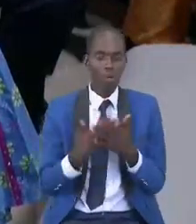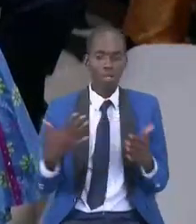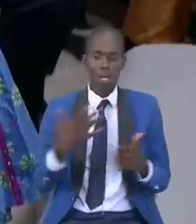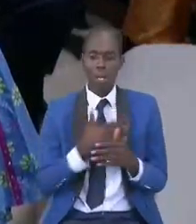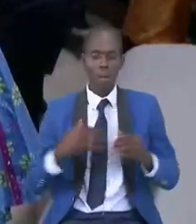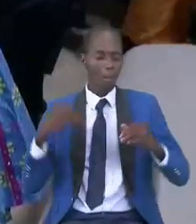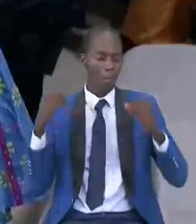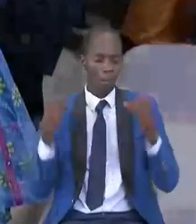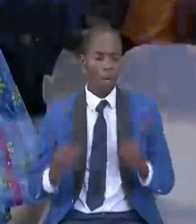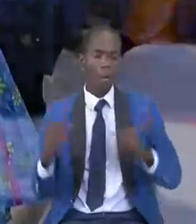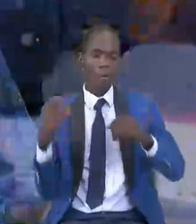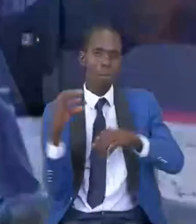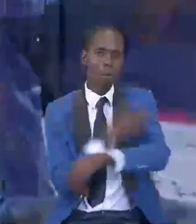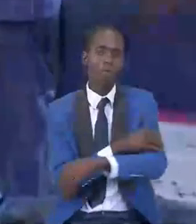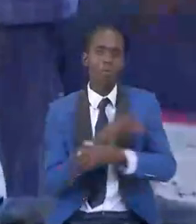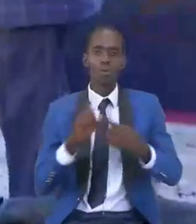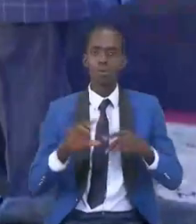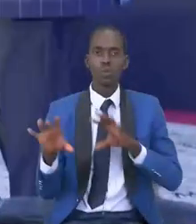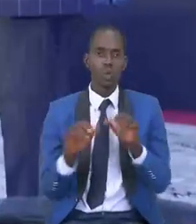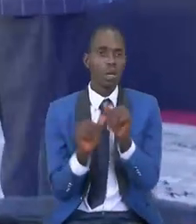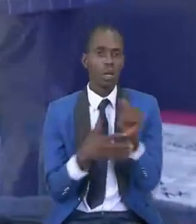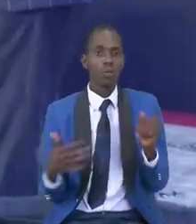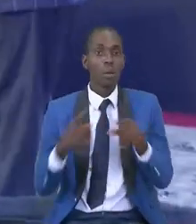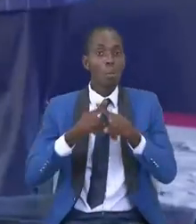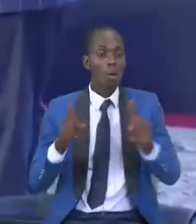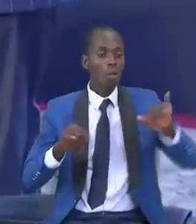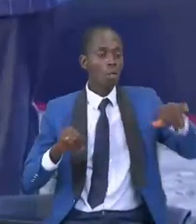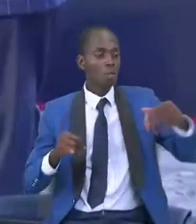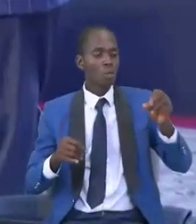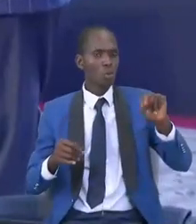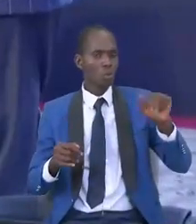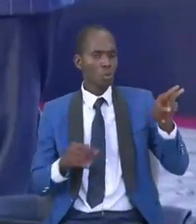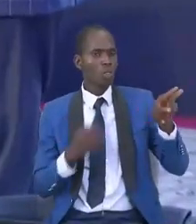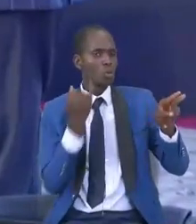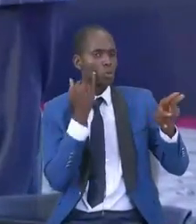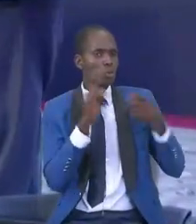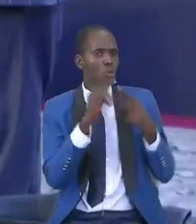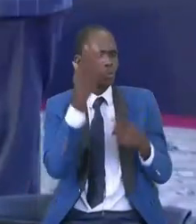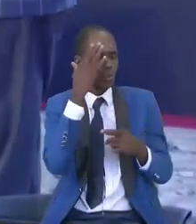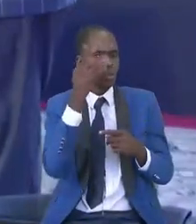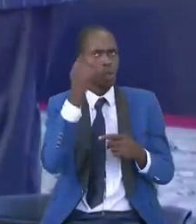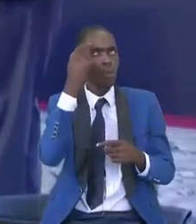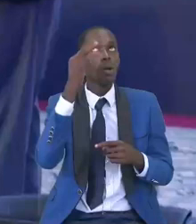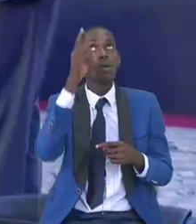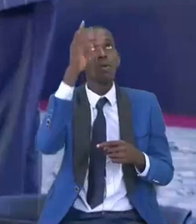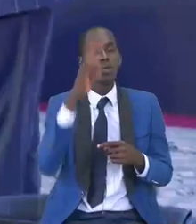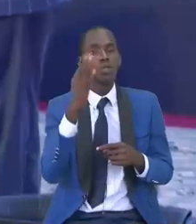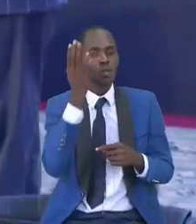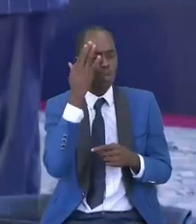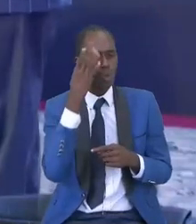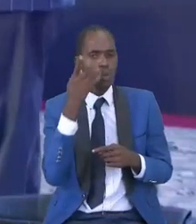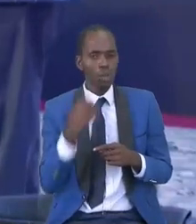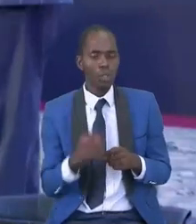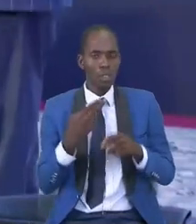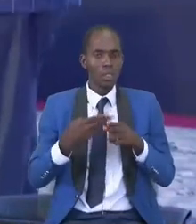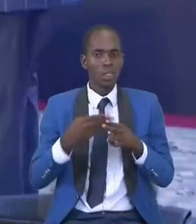Et puissant. Puissant pour faire toutes choses. Mais Jonas, un prophète qui devait connaître la pensée de Dieu,